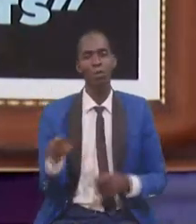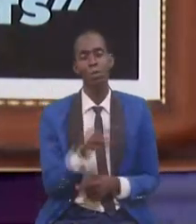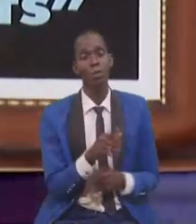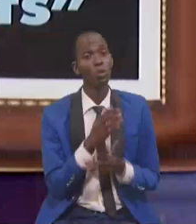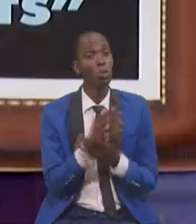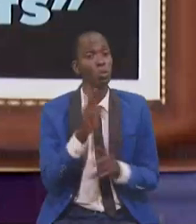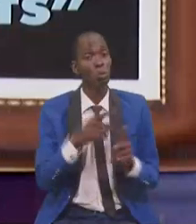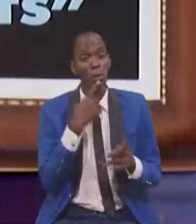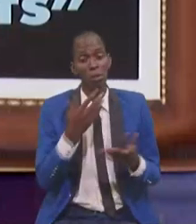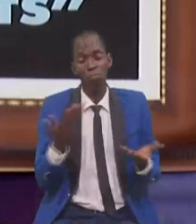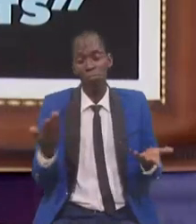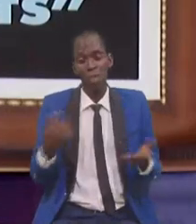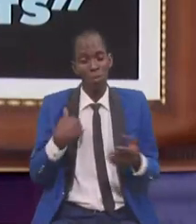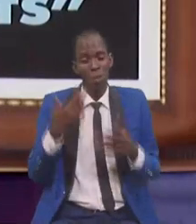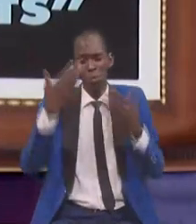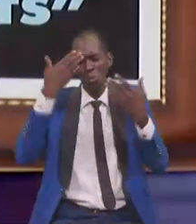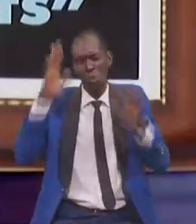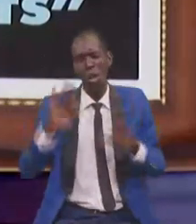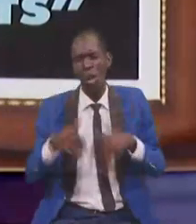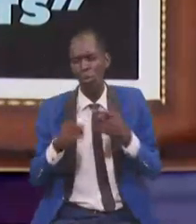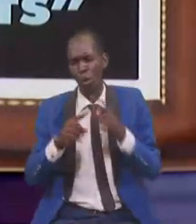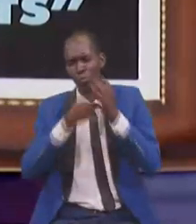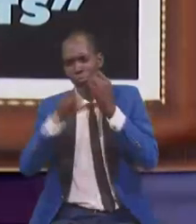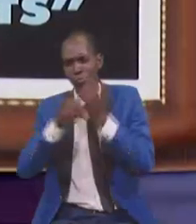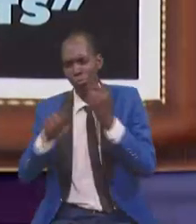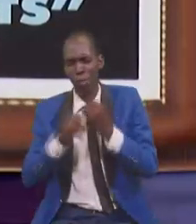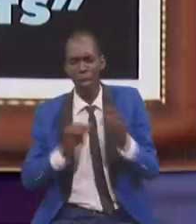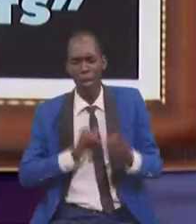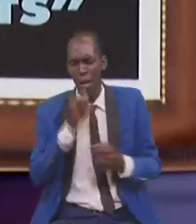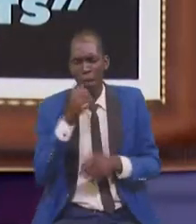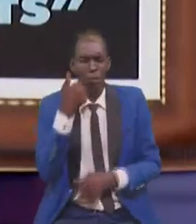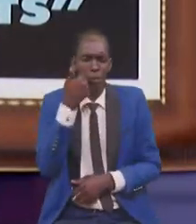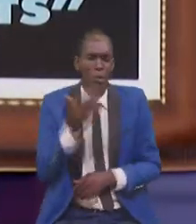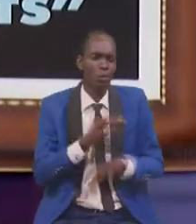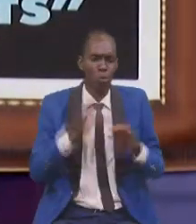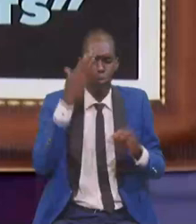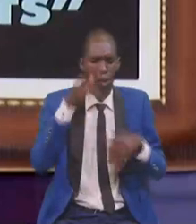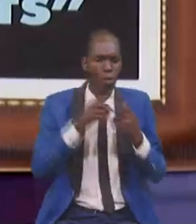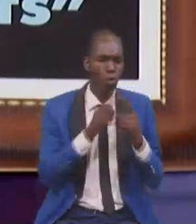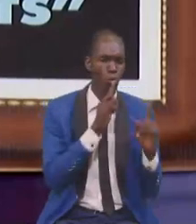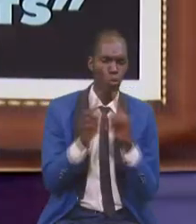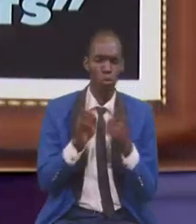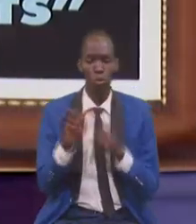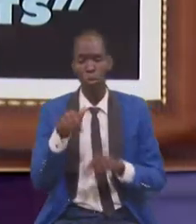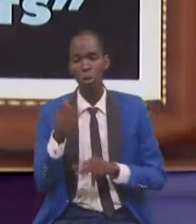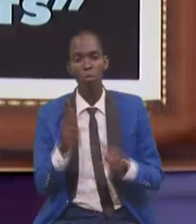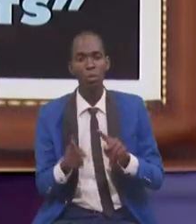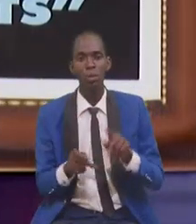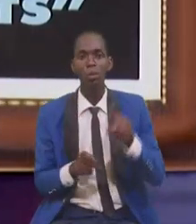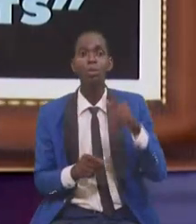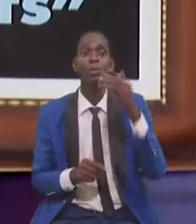Il y a des gens qui disent que moi, je ne sais pas comment faire la publicité. Je ne sais pas comment parler aux autres. Vous